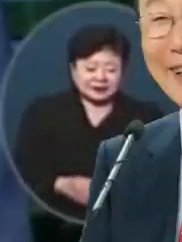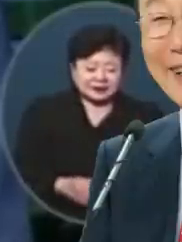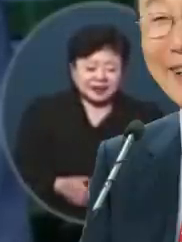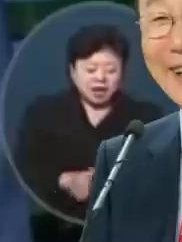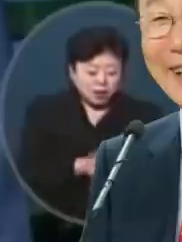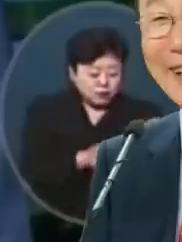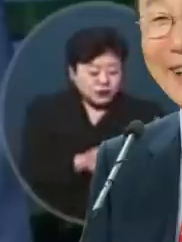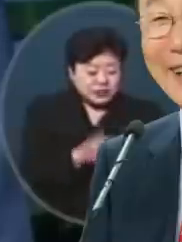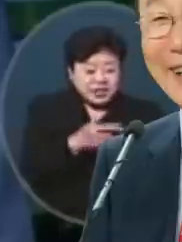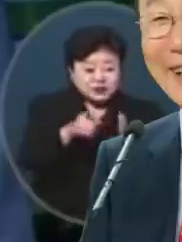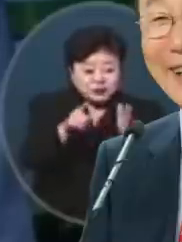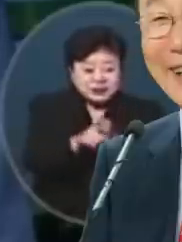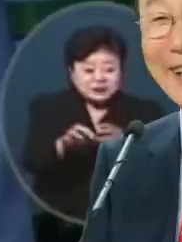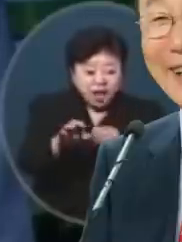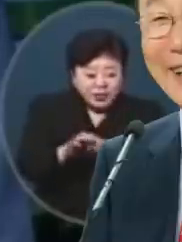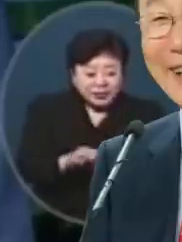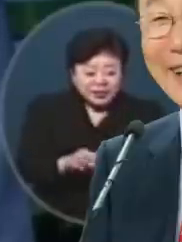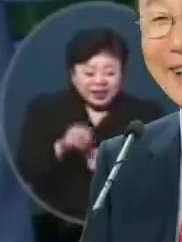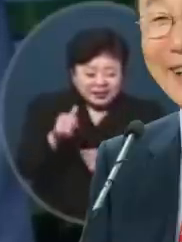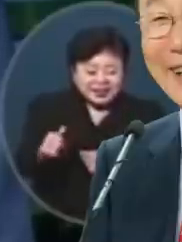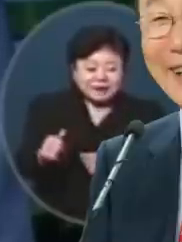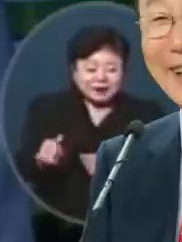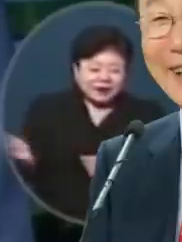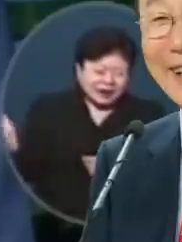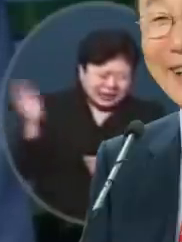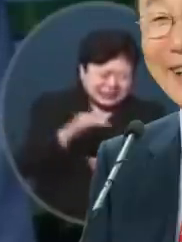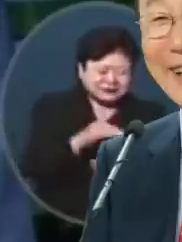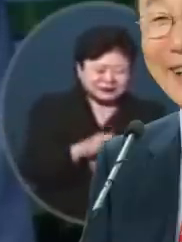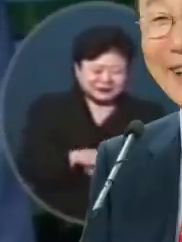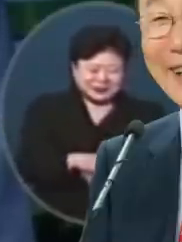아내가 예수를 믿고 남편 보고 가자고 하면